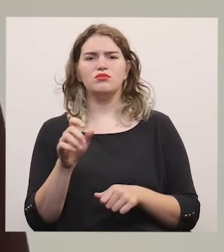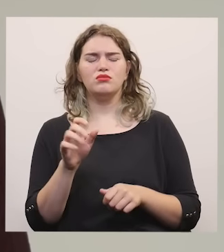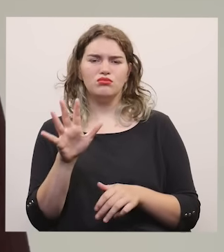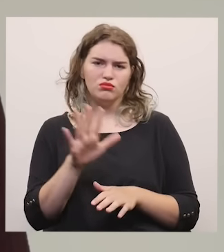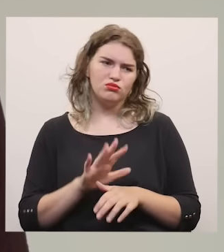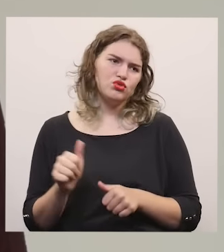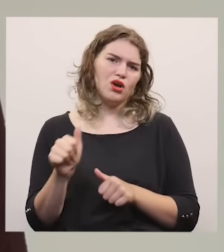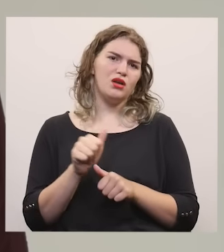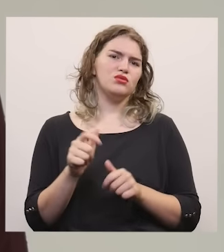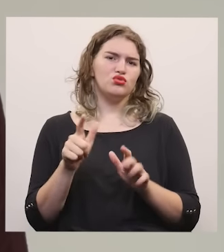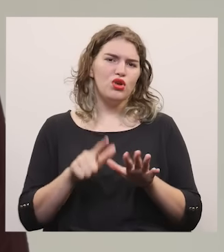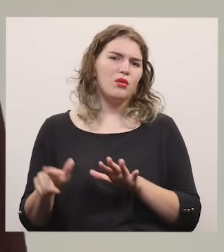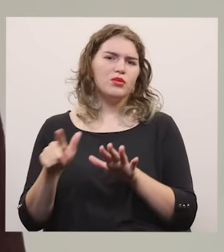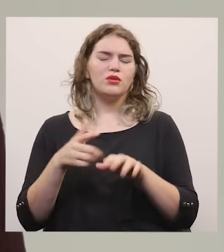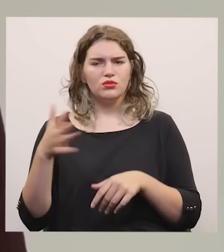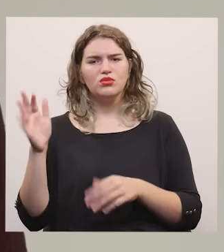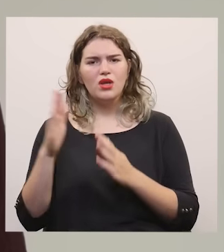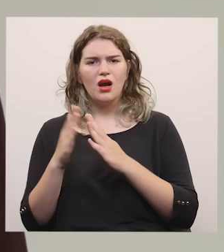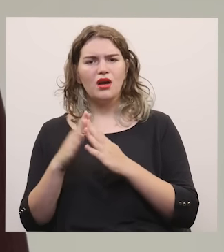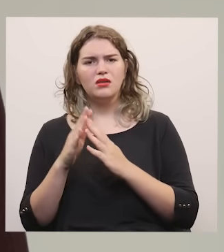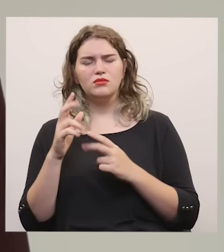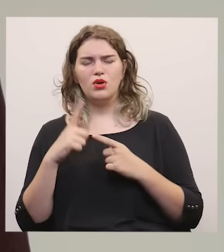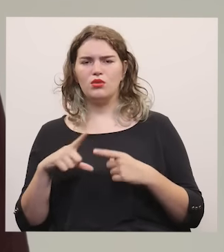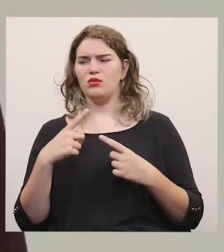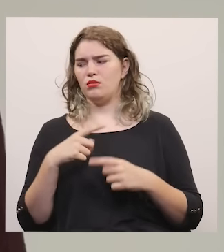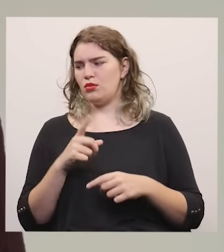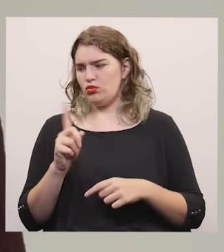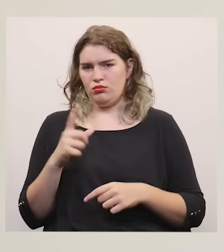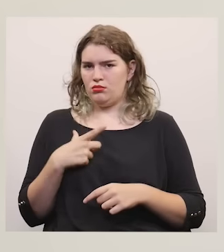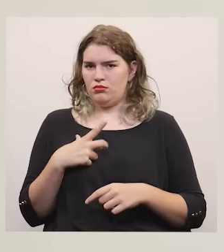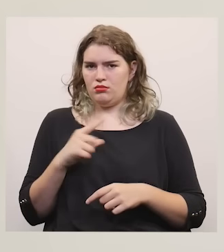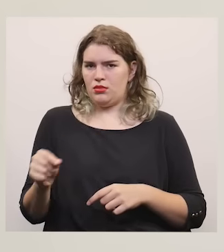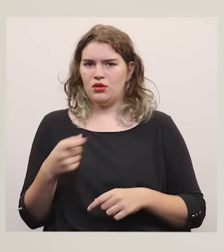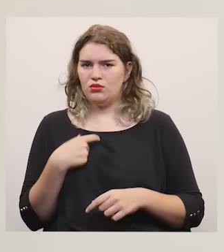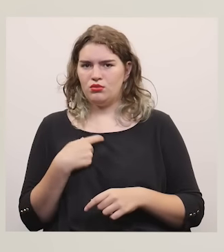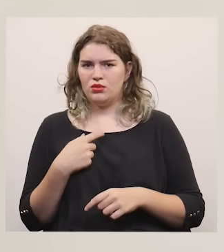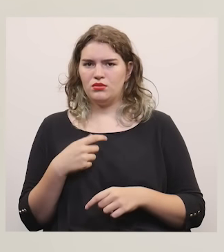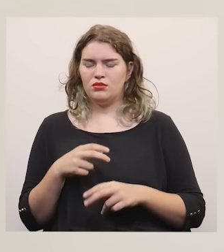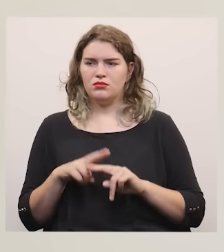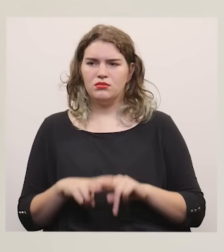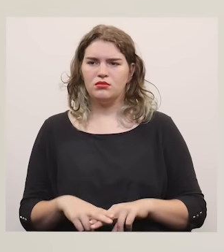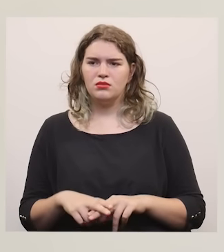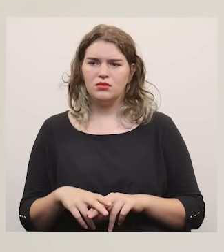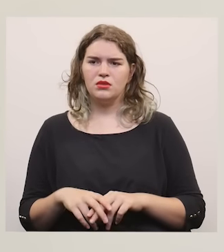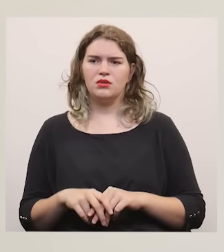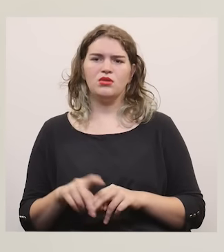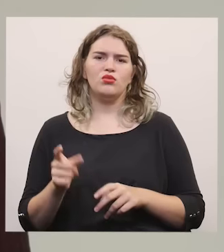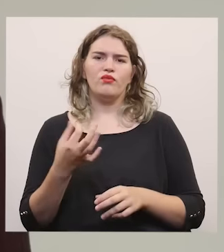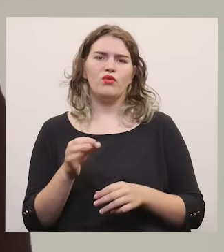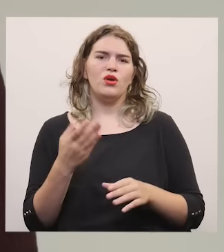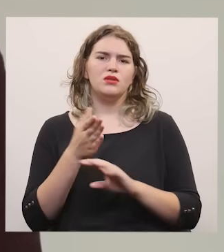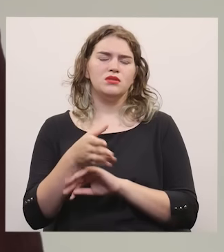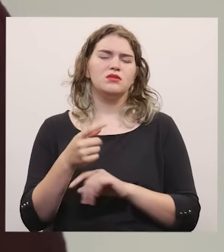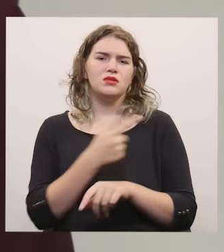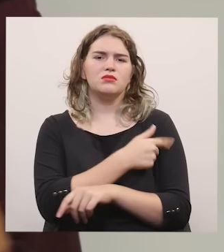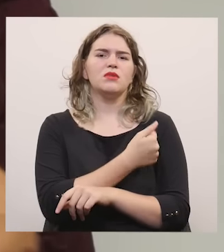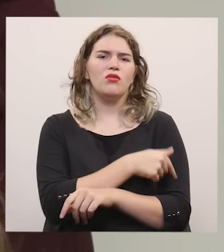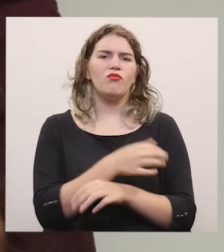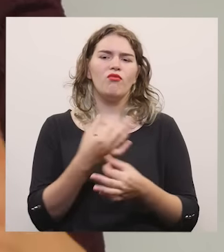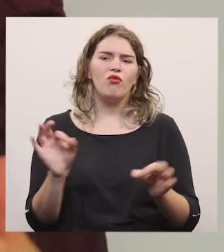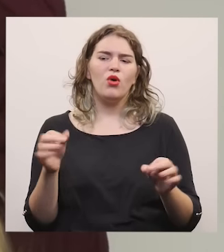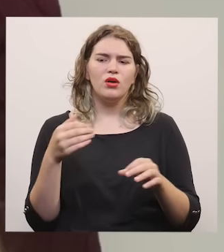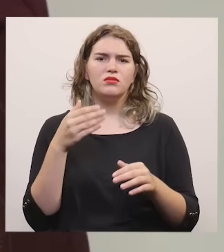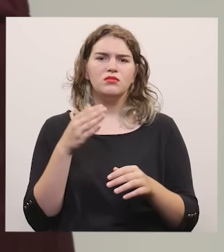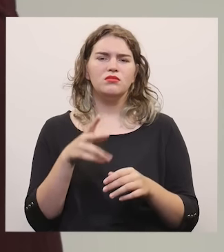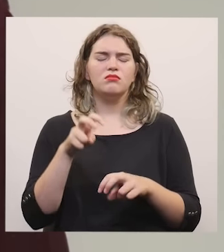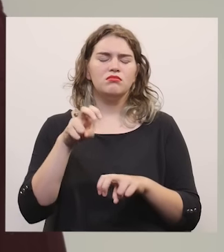ore, nu știa exact. Să plec acasă să mă odihnesc. Și am spus, domnul doctor, eu nu plec de aici. Dacă vă rog să mă lăsați, fiind cu COVID-ul, nu m-au lăsat în spital, dar totuși m-au lăsat acolo